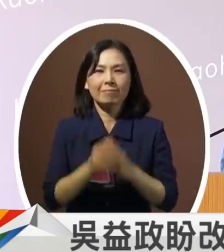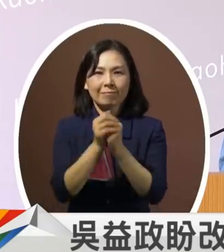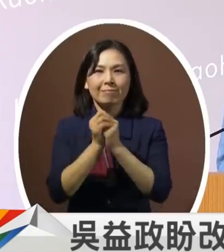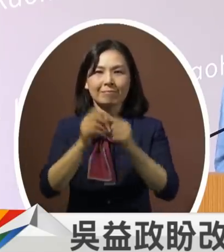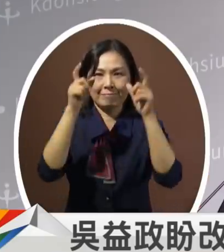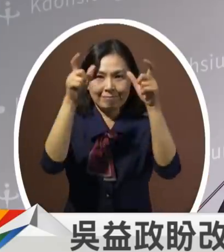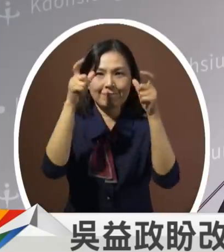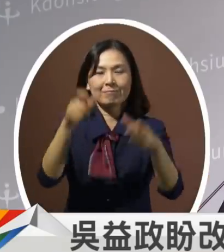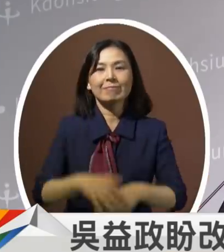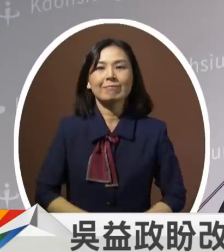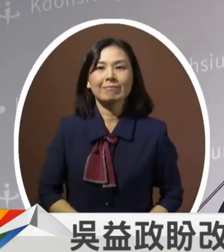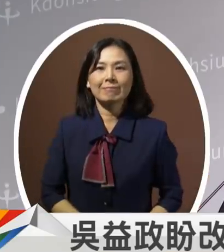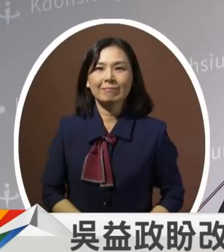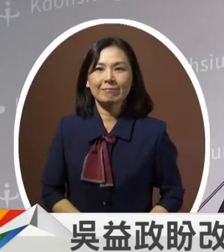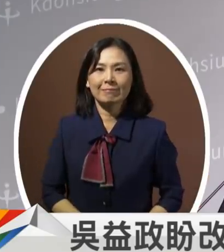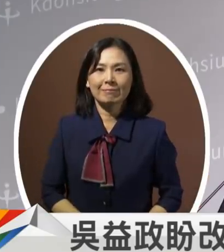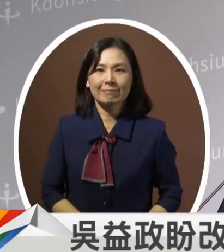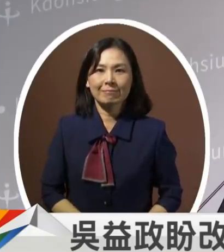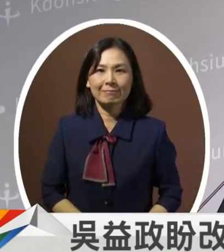高雄